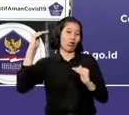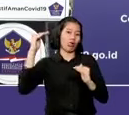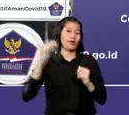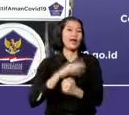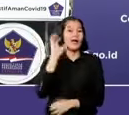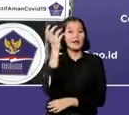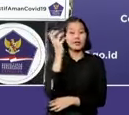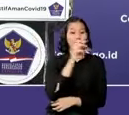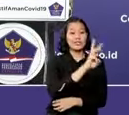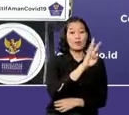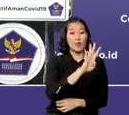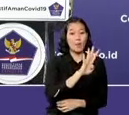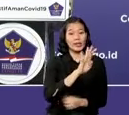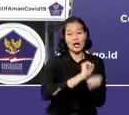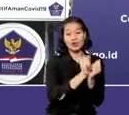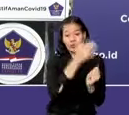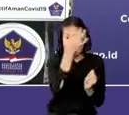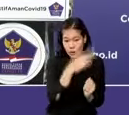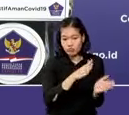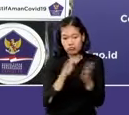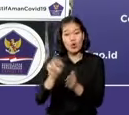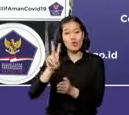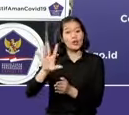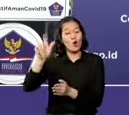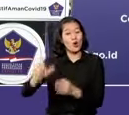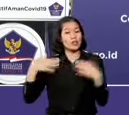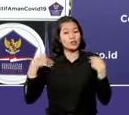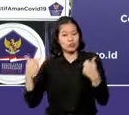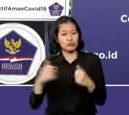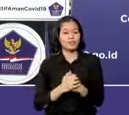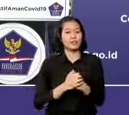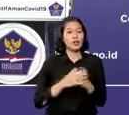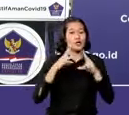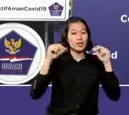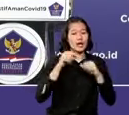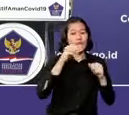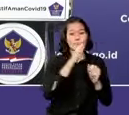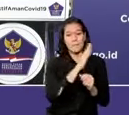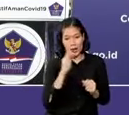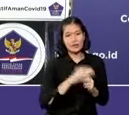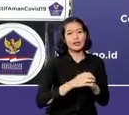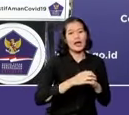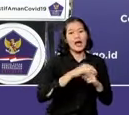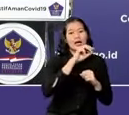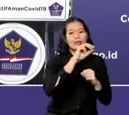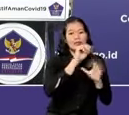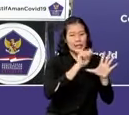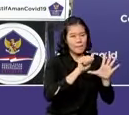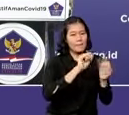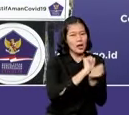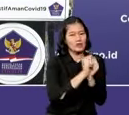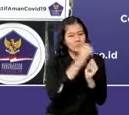34 kasus baru, ada 25 sembuh. Sumatera Barat 6 kasus baru, 36 sembuh.